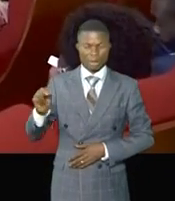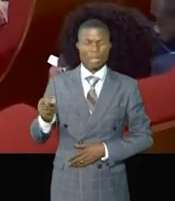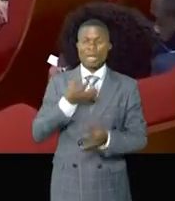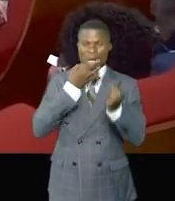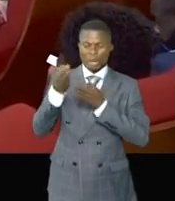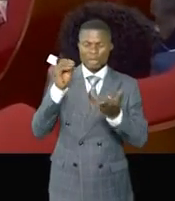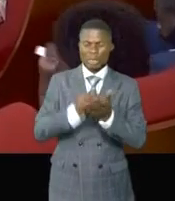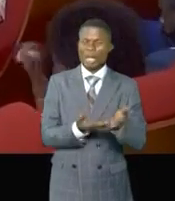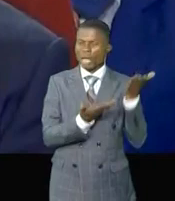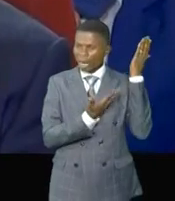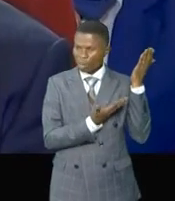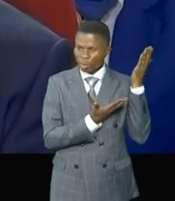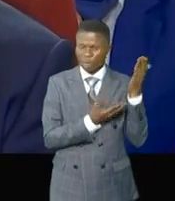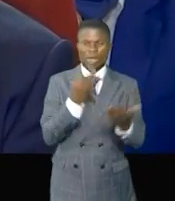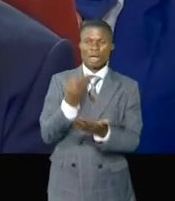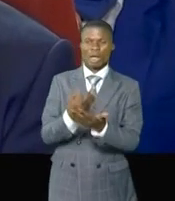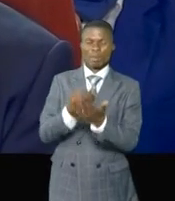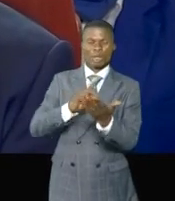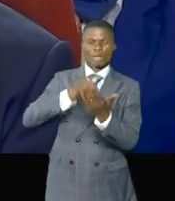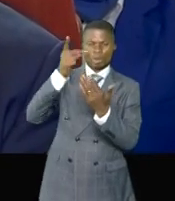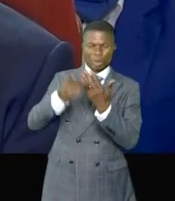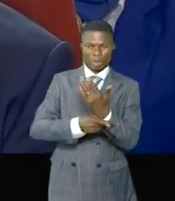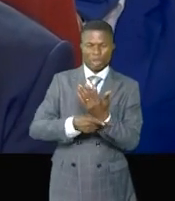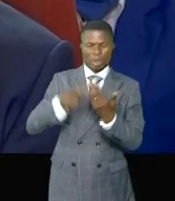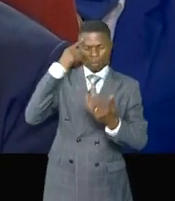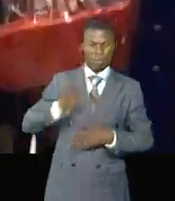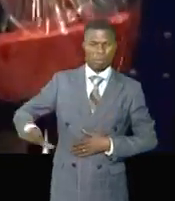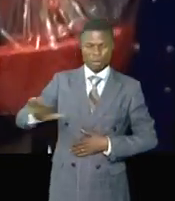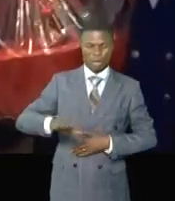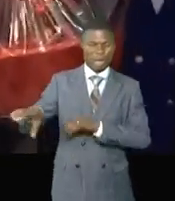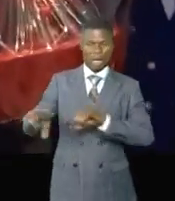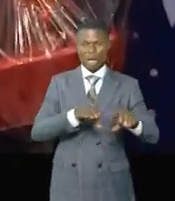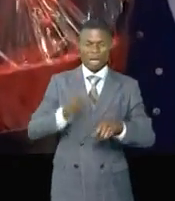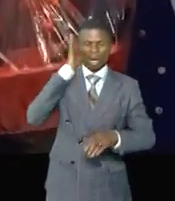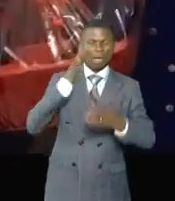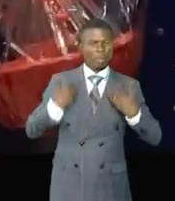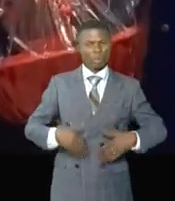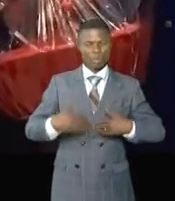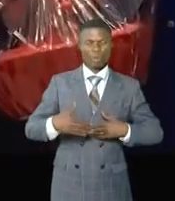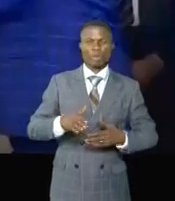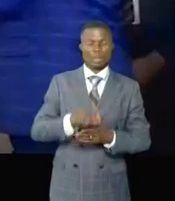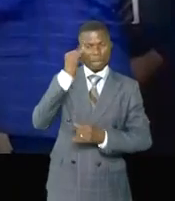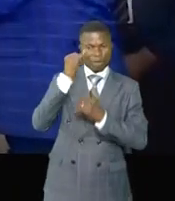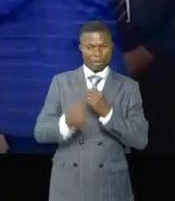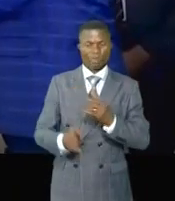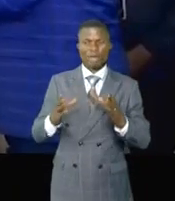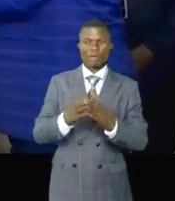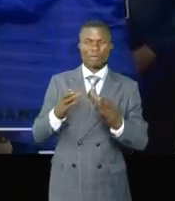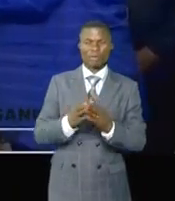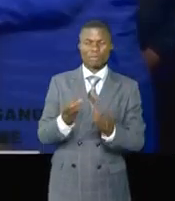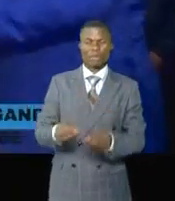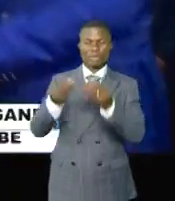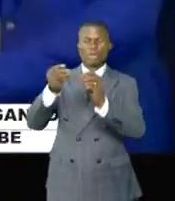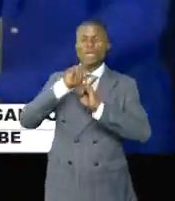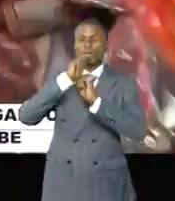biens fondés du budget programme pour la nation. Une cérémonie d'échange de vœux qui s'est clôturée par une remise des